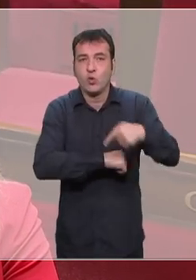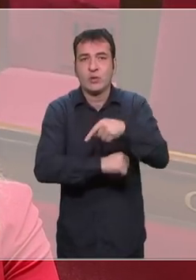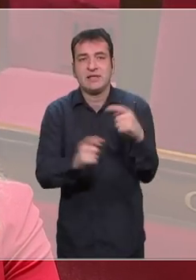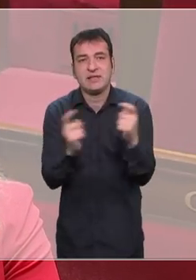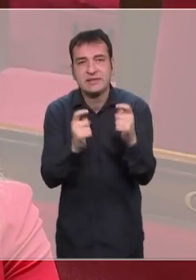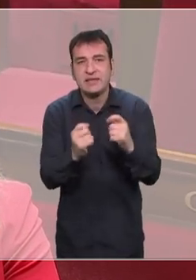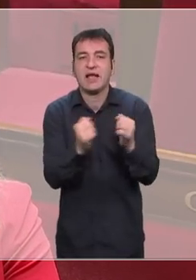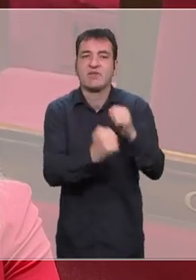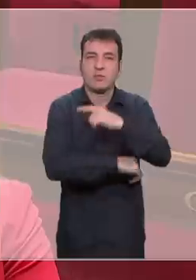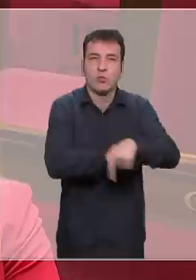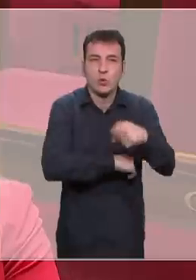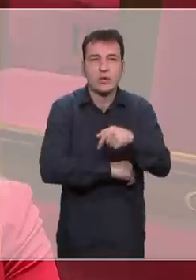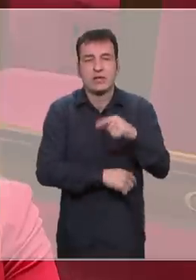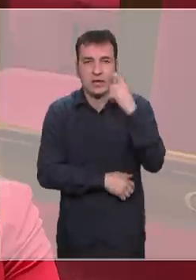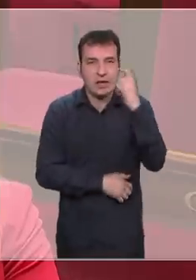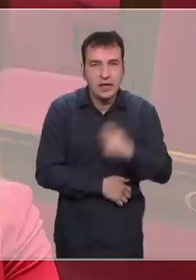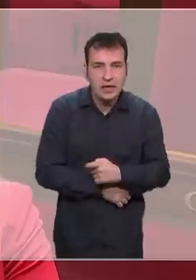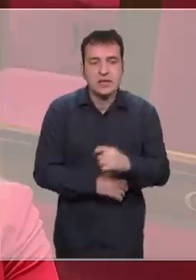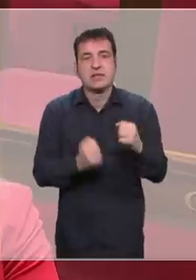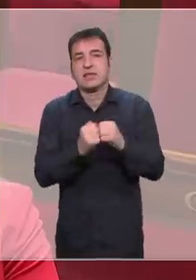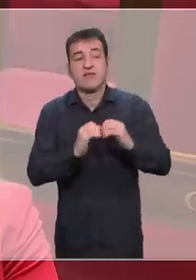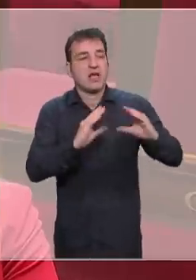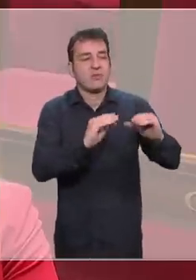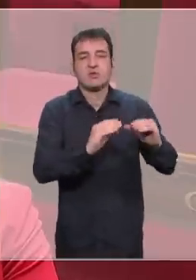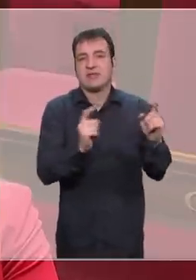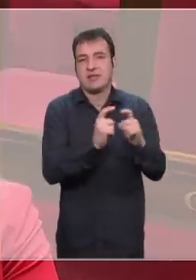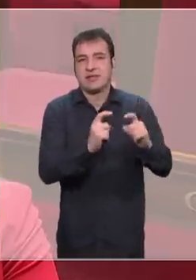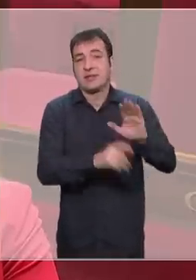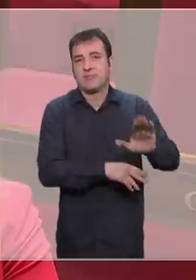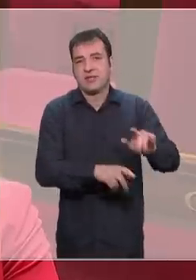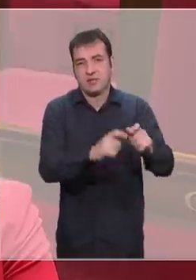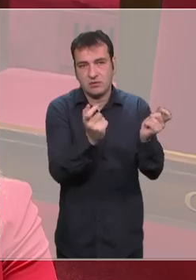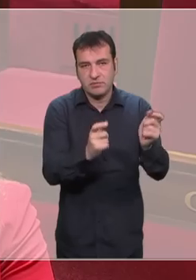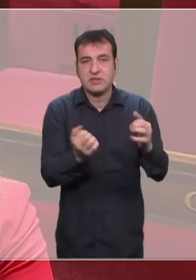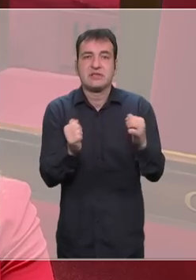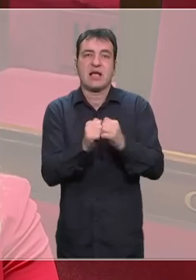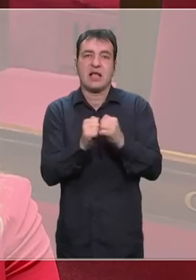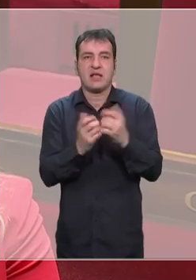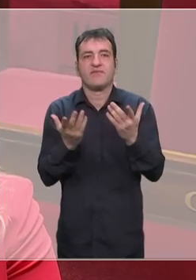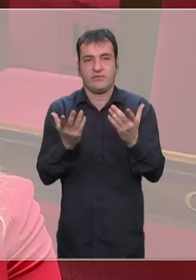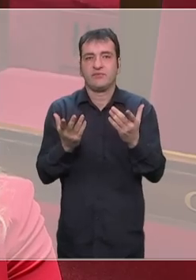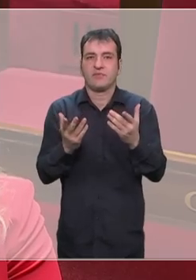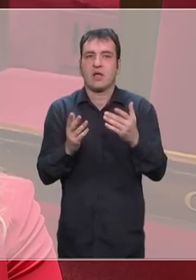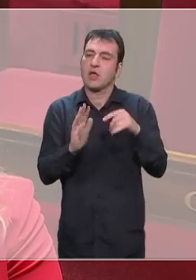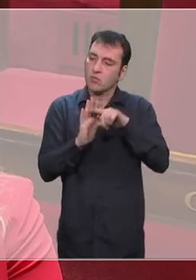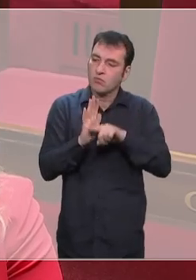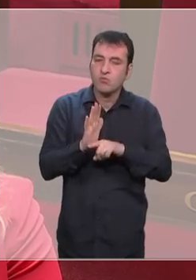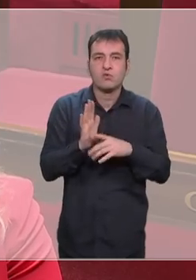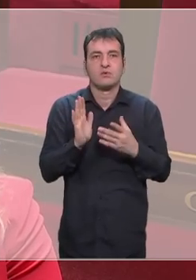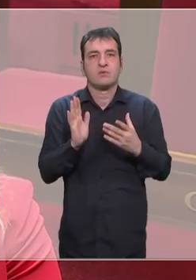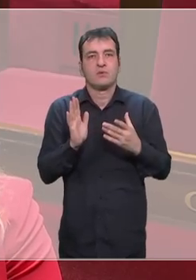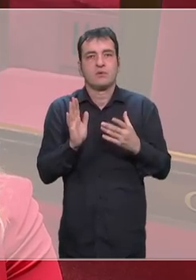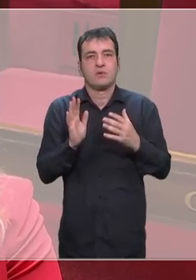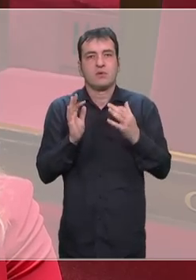bouclier gaz, avec l'amortisseur électrique pour les entreprises, avec les dispositions prises au niveau